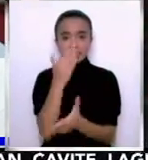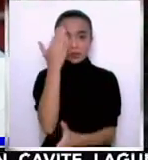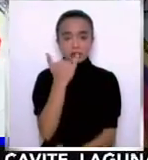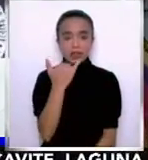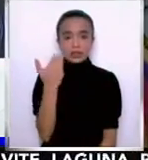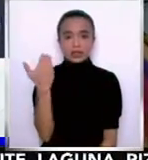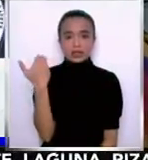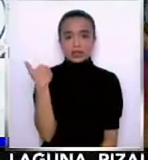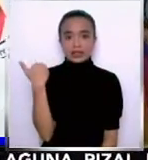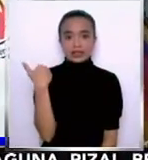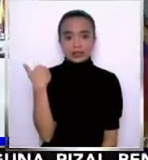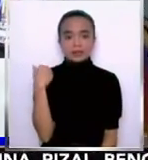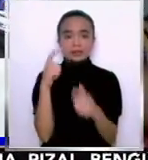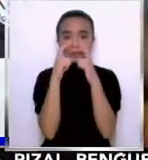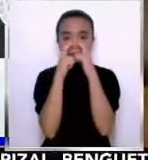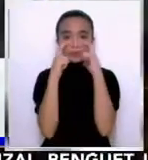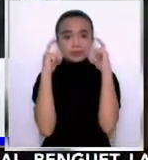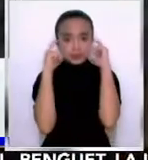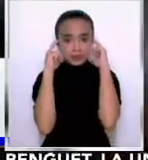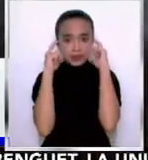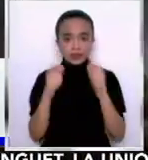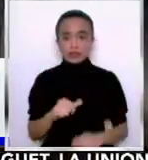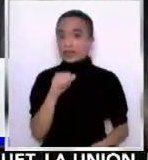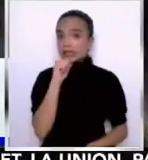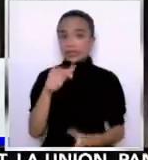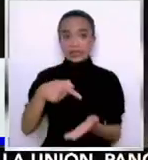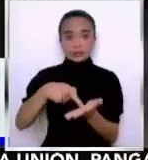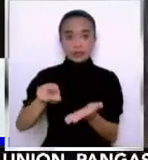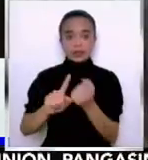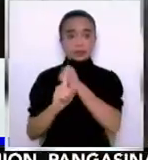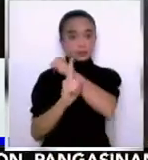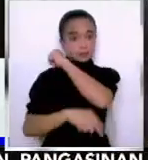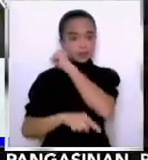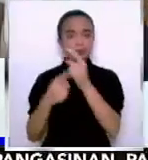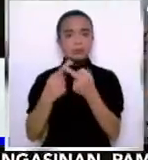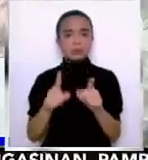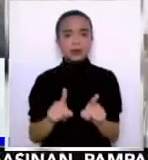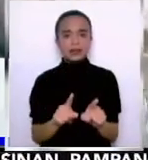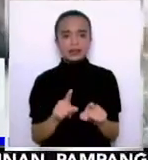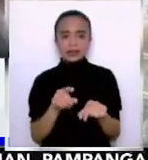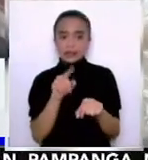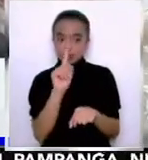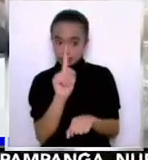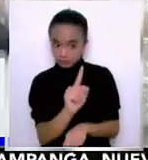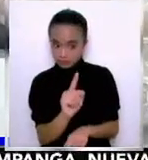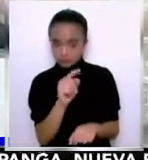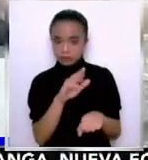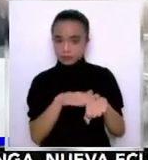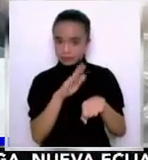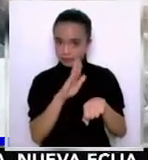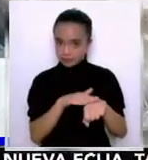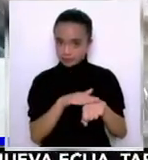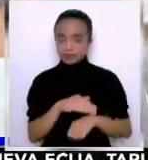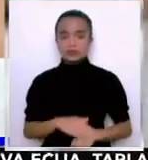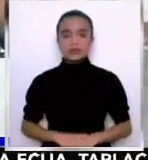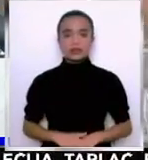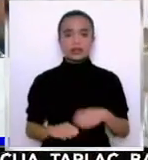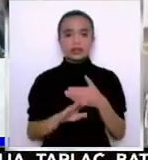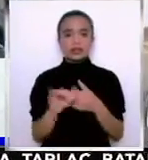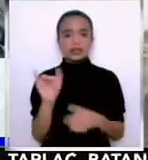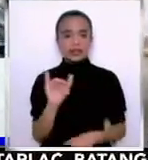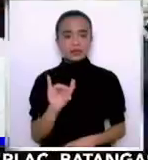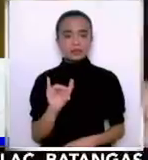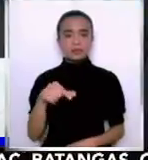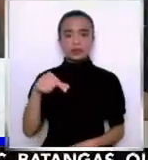noon. Imbis na pagmultahin, pinagsabihan na lang siya ng mga taga City Hall. Bago nito, nagpunta rin ang mga taga DPOS sa